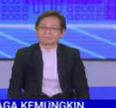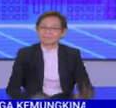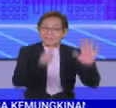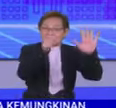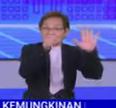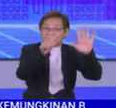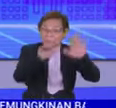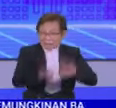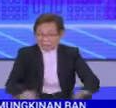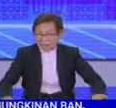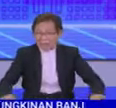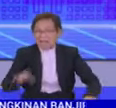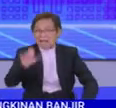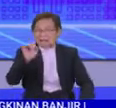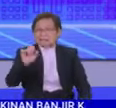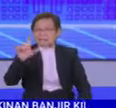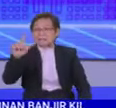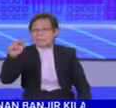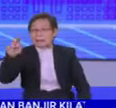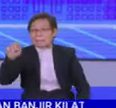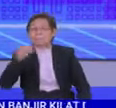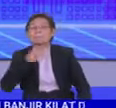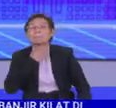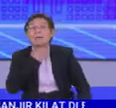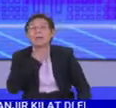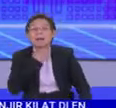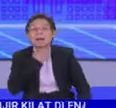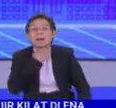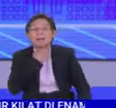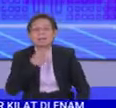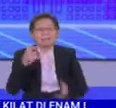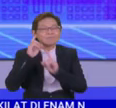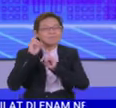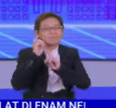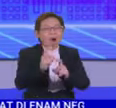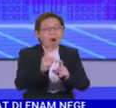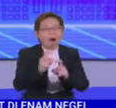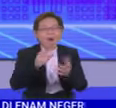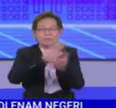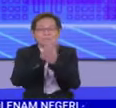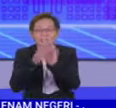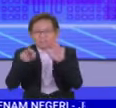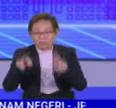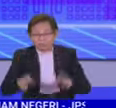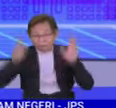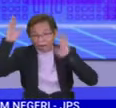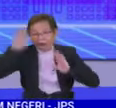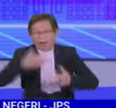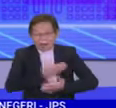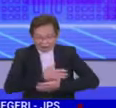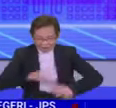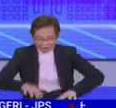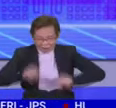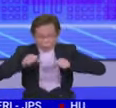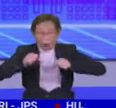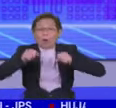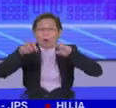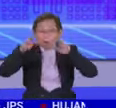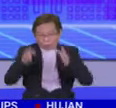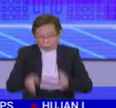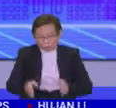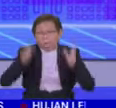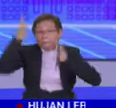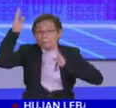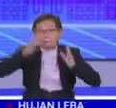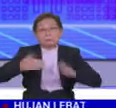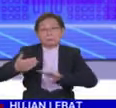Enam kanak-kanak di Selama Perak diberi taraf kewarganegaraan. Mereka merupakan anak angkat kepada warga Malaysia yang